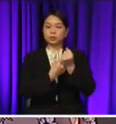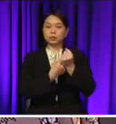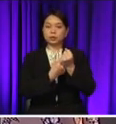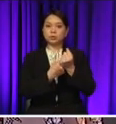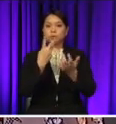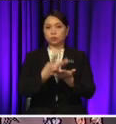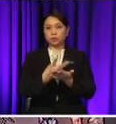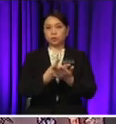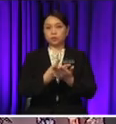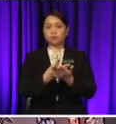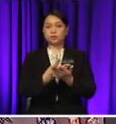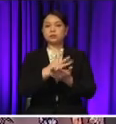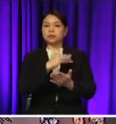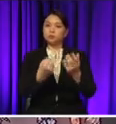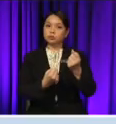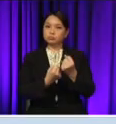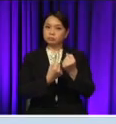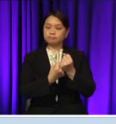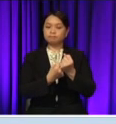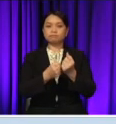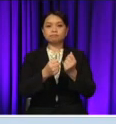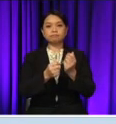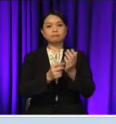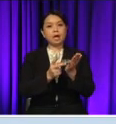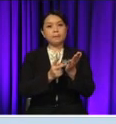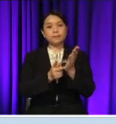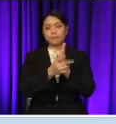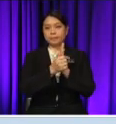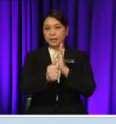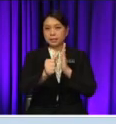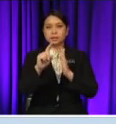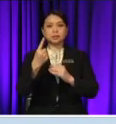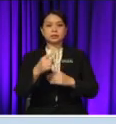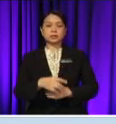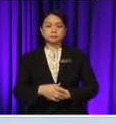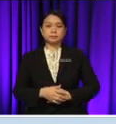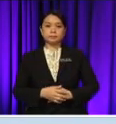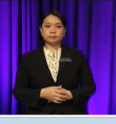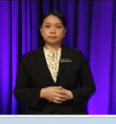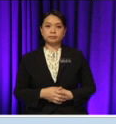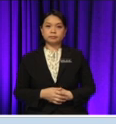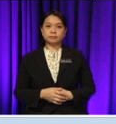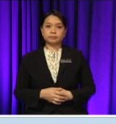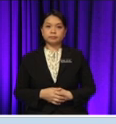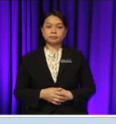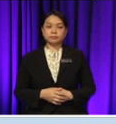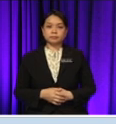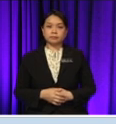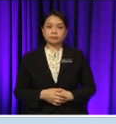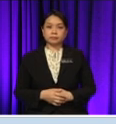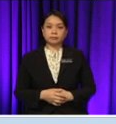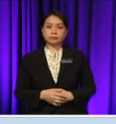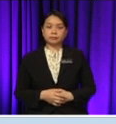kongsi untung atau kongsi rugi boleh juga mengikut Seperti apa yaitu sambarate boleh juga mengikut Niswa modal